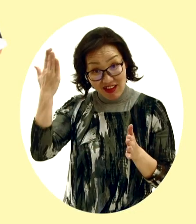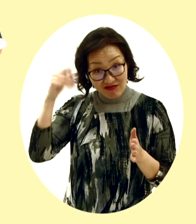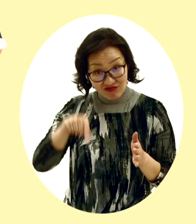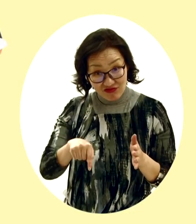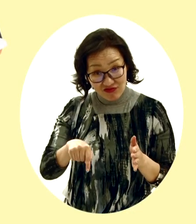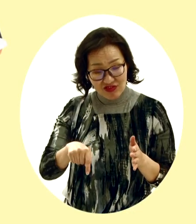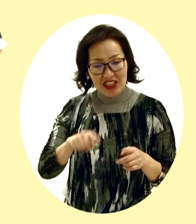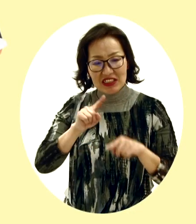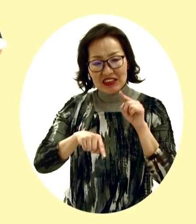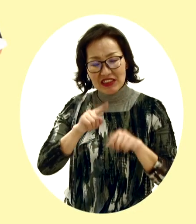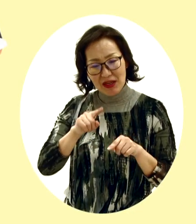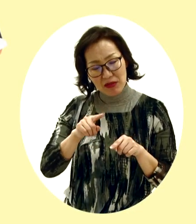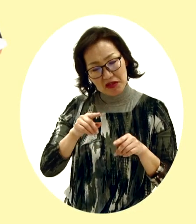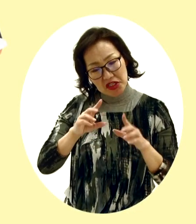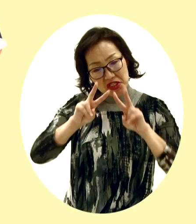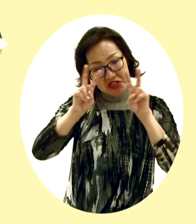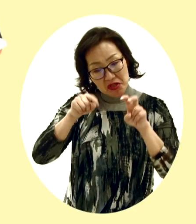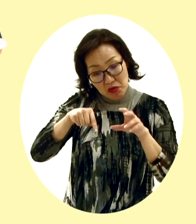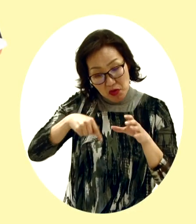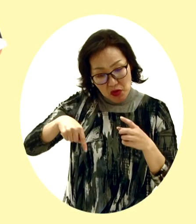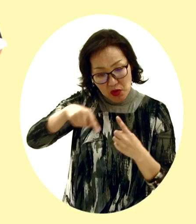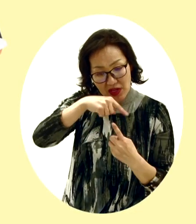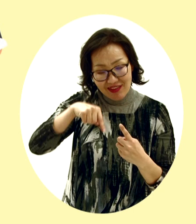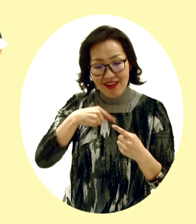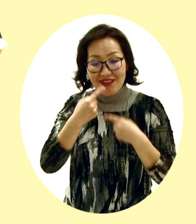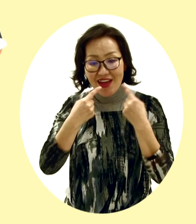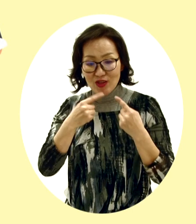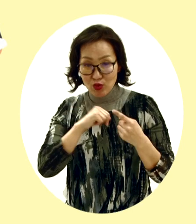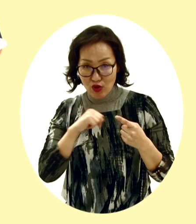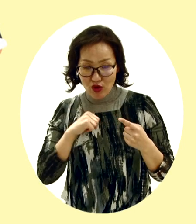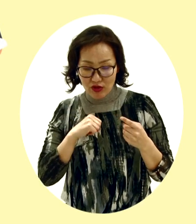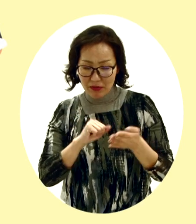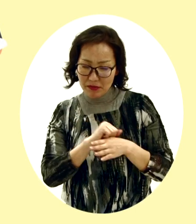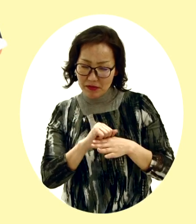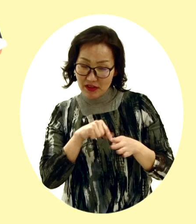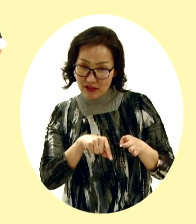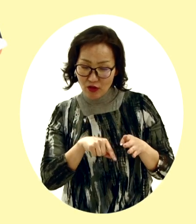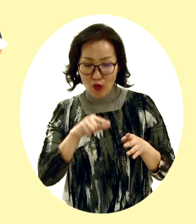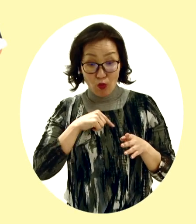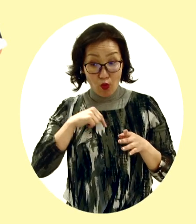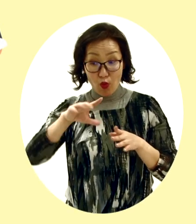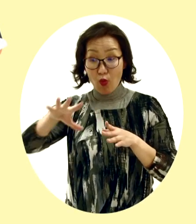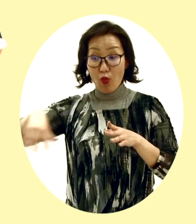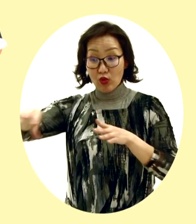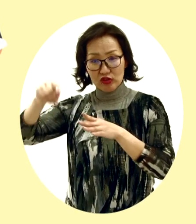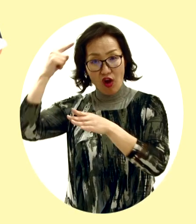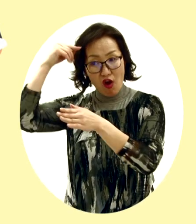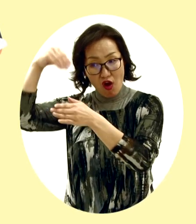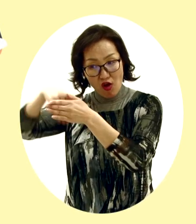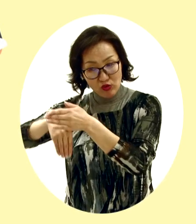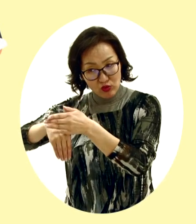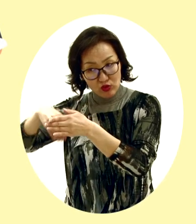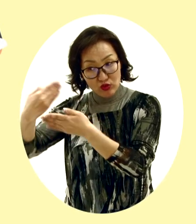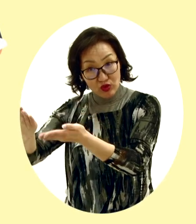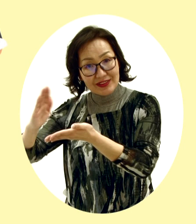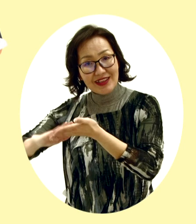гэдэг маань ямар нэгэн сэдвийн хүрээнд ярих зүйлээ бэлтгэн ирж бусдад ойлгуулан